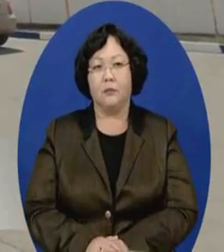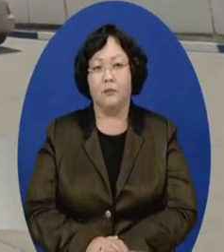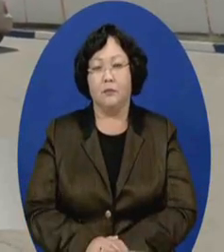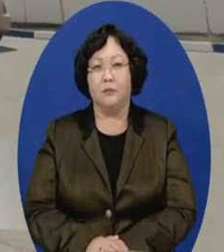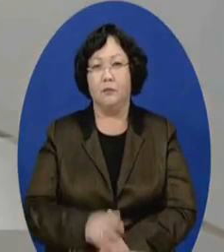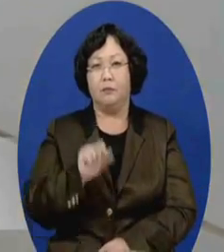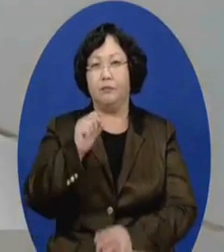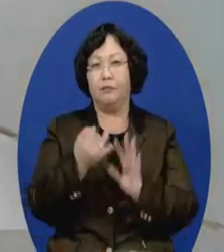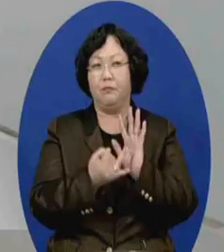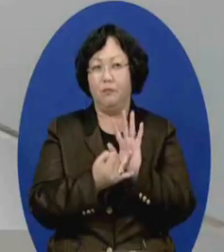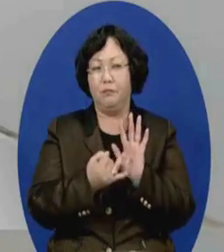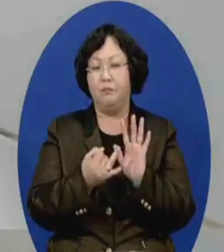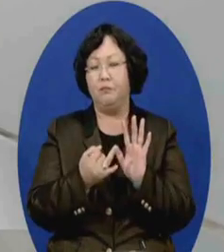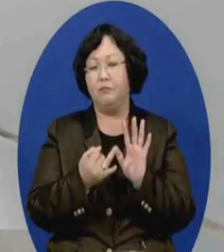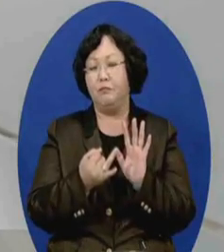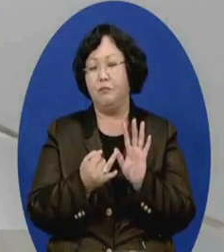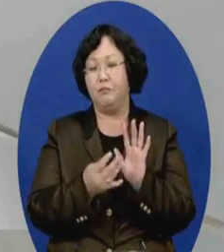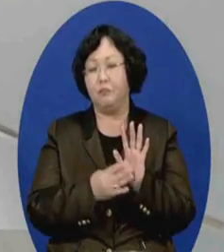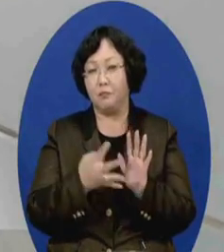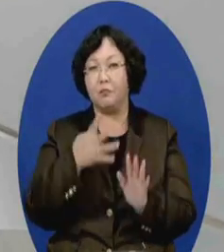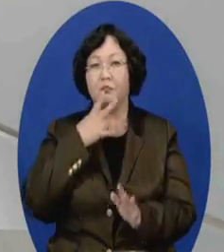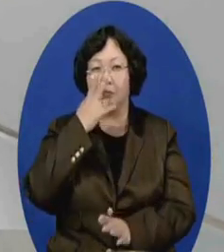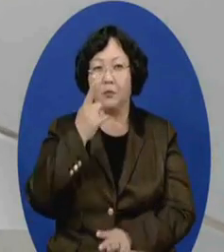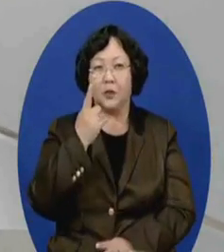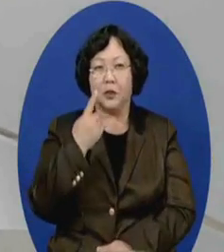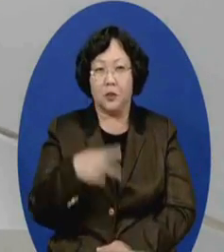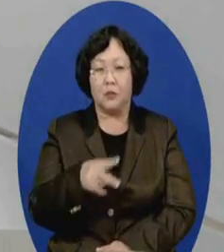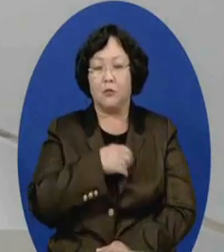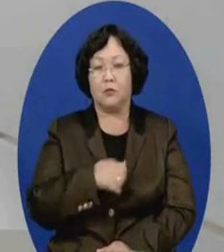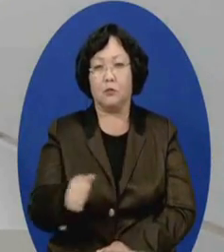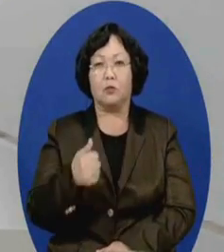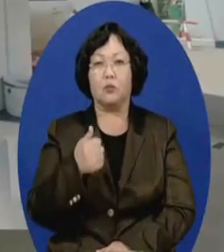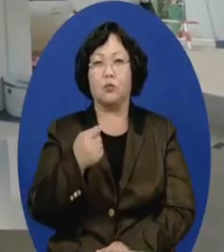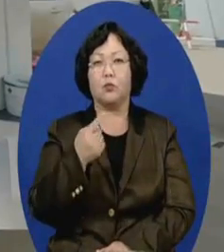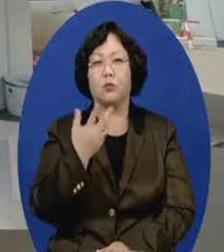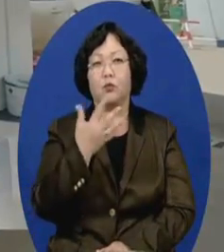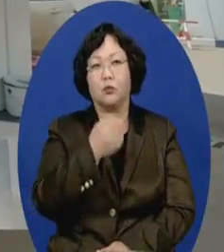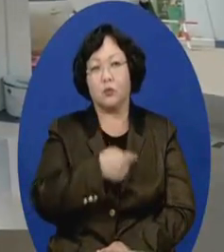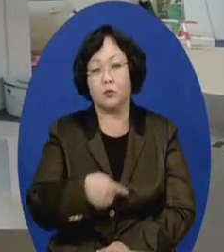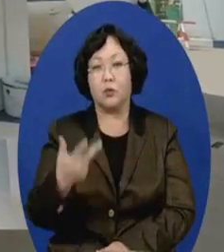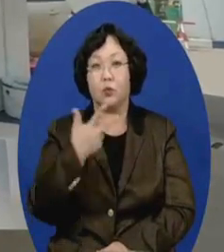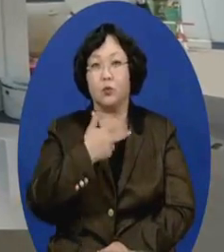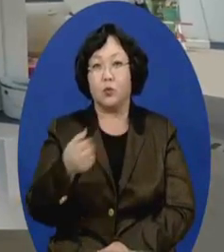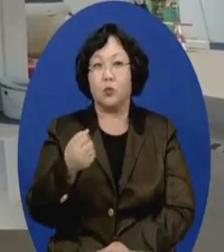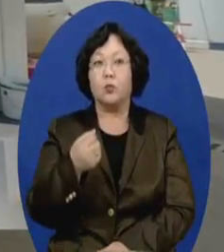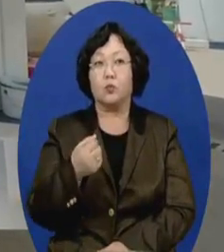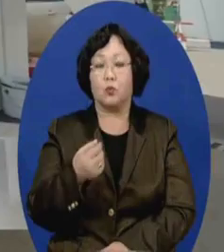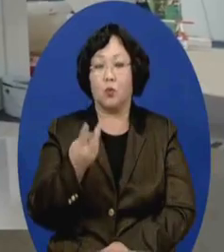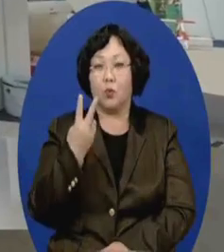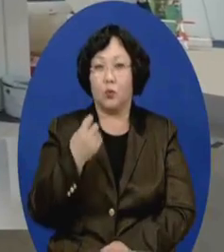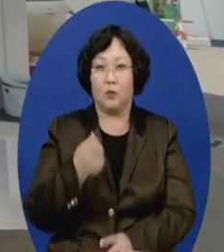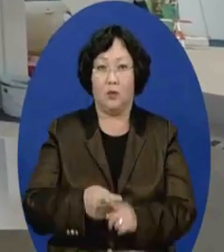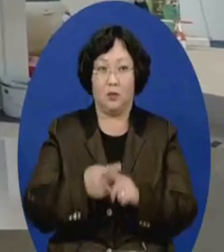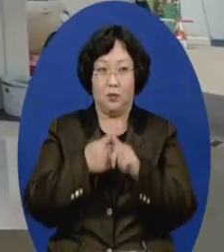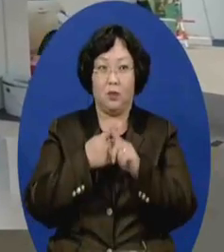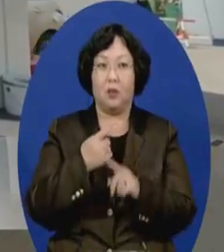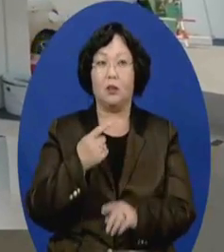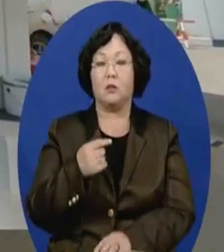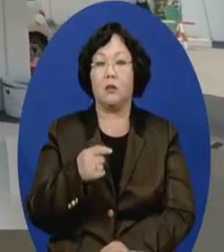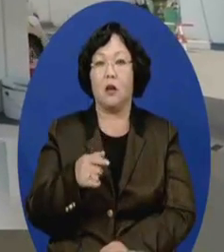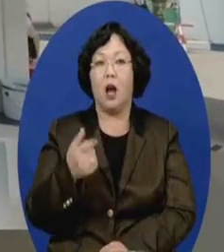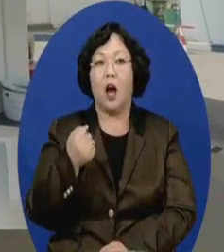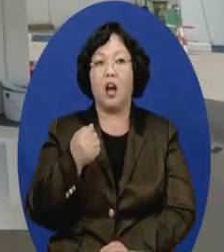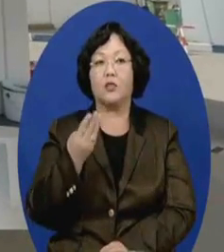Харин AE-95 шатхууны үн литр тутамдаа 150-аас 300 төгрөгөөр нэмэгдсэн. Үнийн энэ өсөлтийг ашигт малтмал газрын төсний